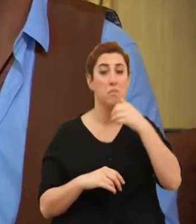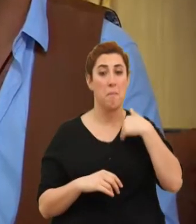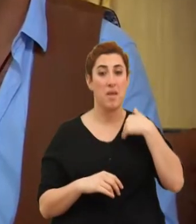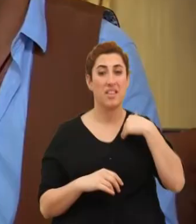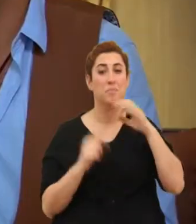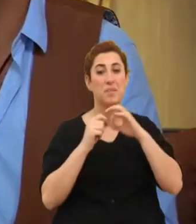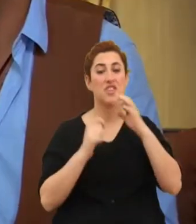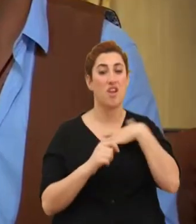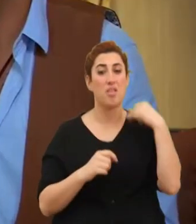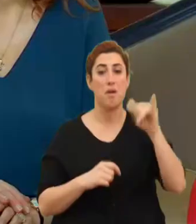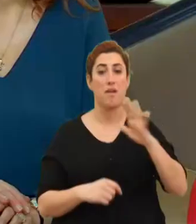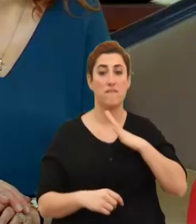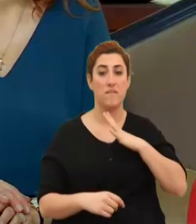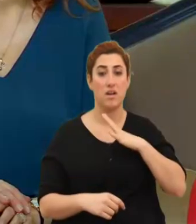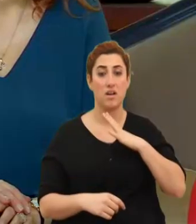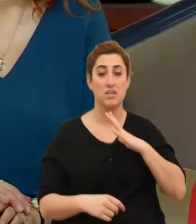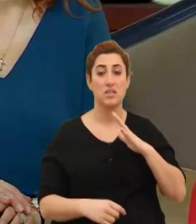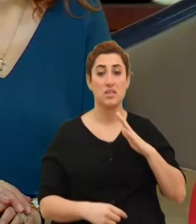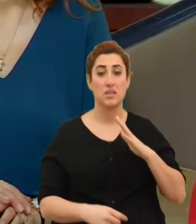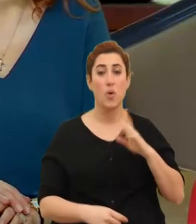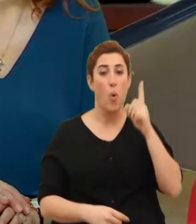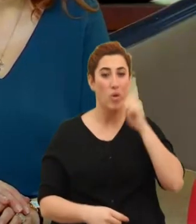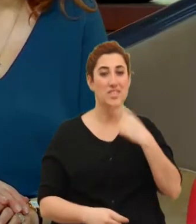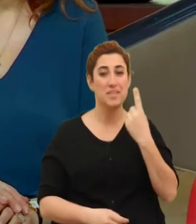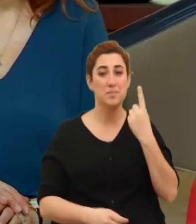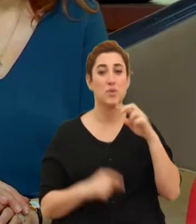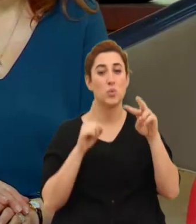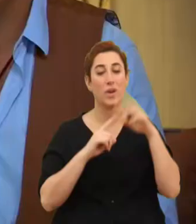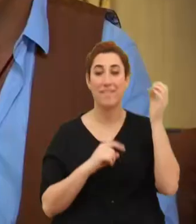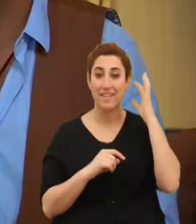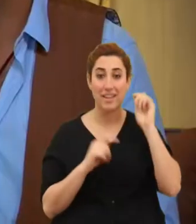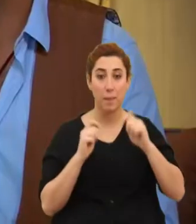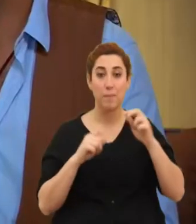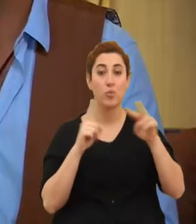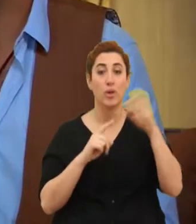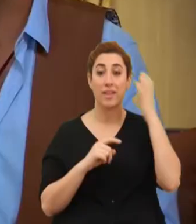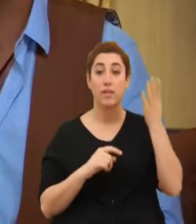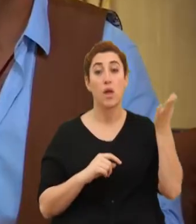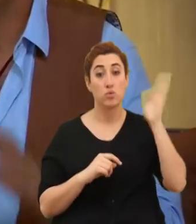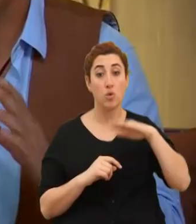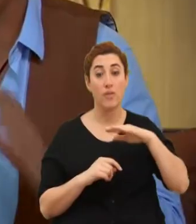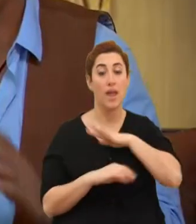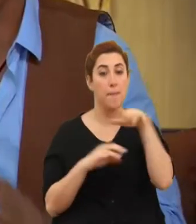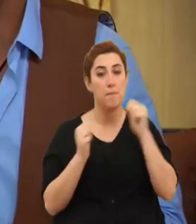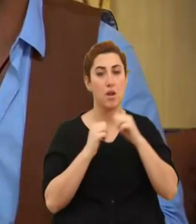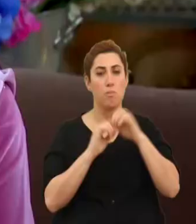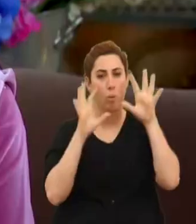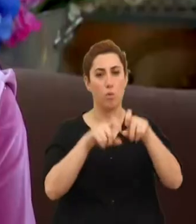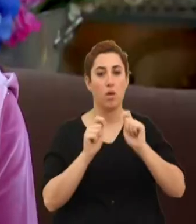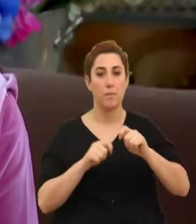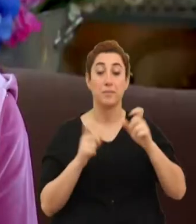bence Biricik de annem haklı. Önce bir Nurhan'ı dinleyelim. Nurhan'ı dinledikten sonra hep birlikte